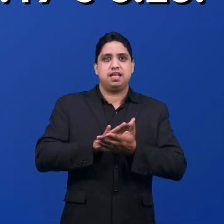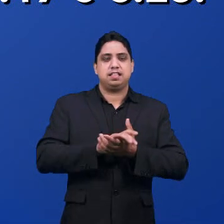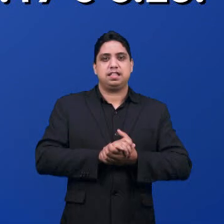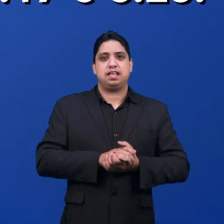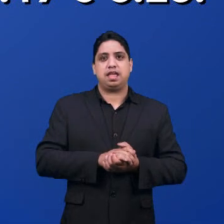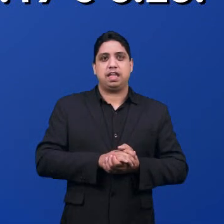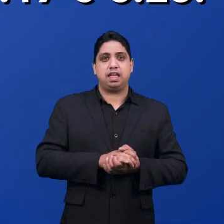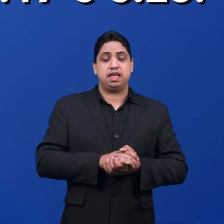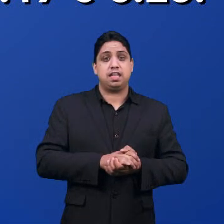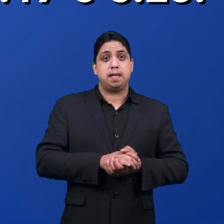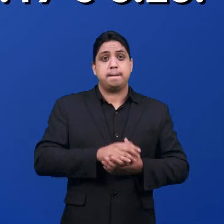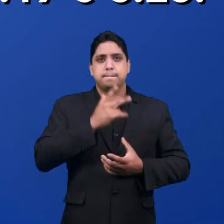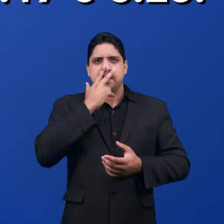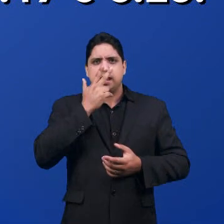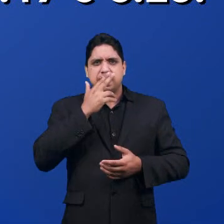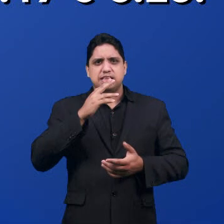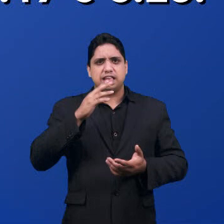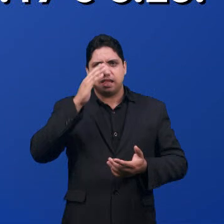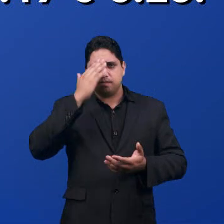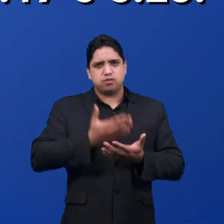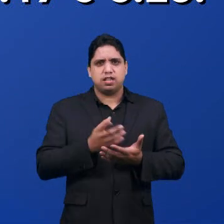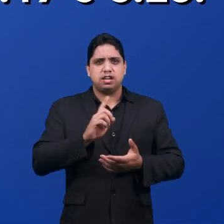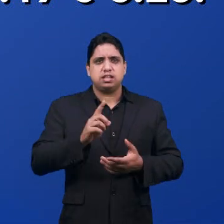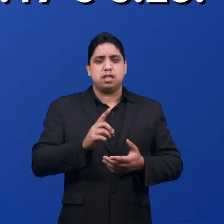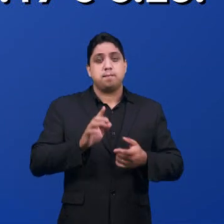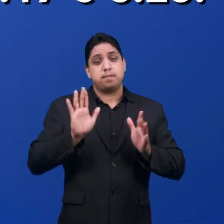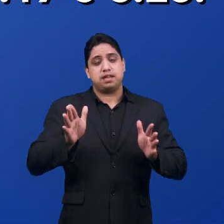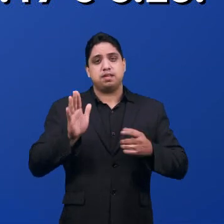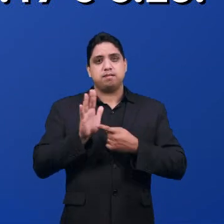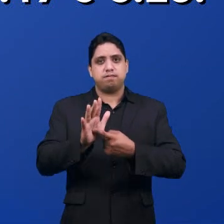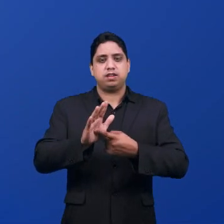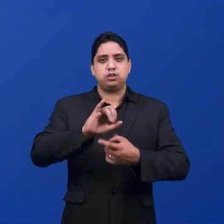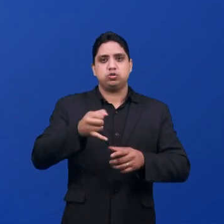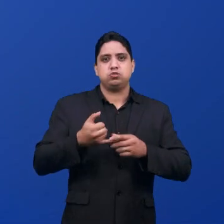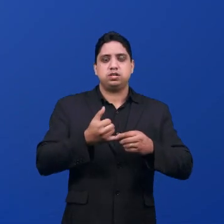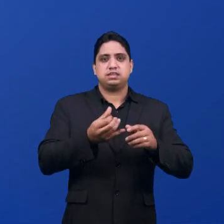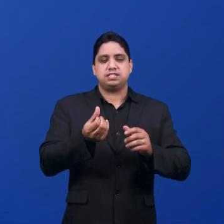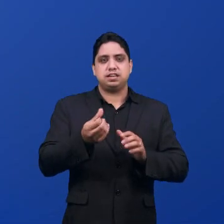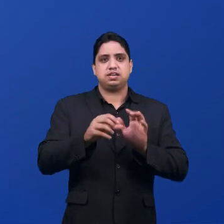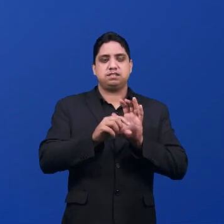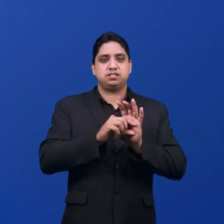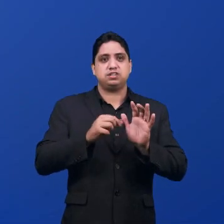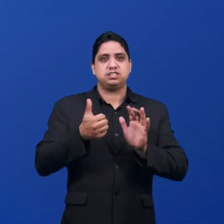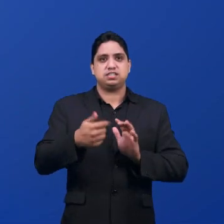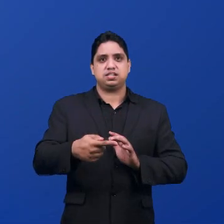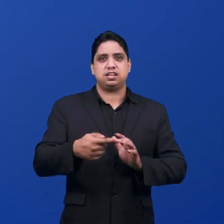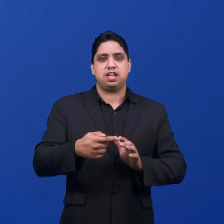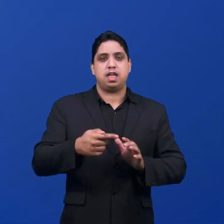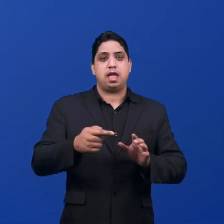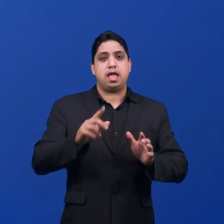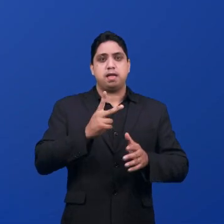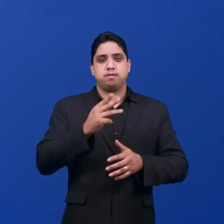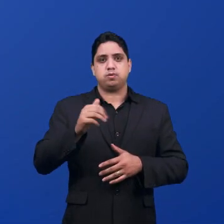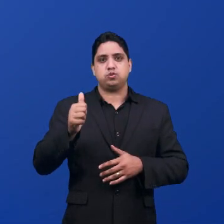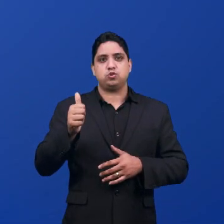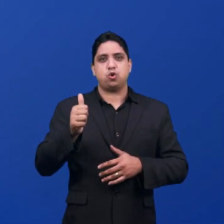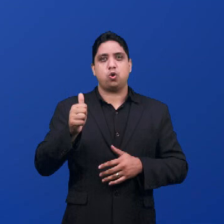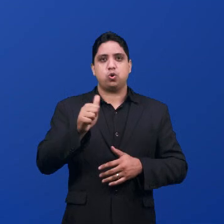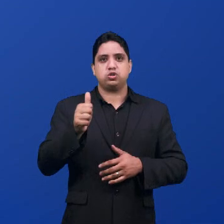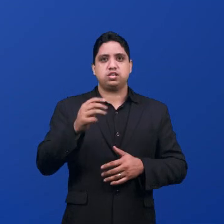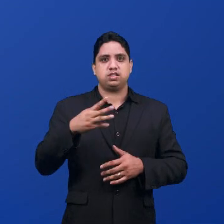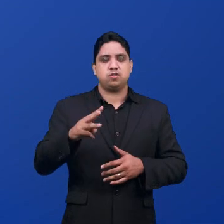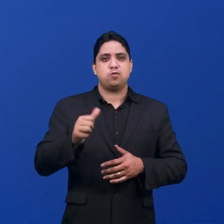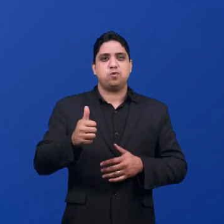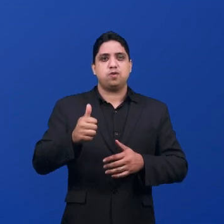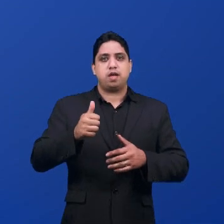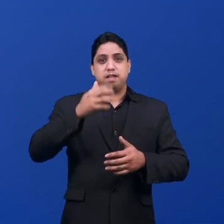n'a pas été détruite. Elle n'est pas morte avec les rebelles, comme nous voyons dans les textes. Hébreu 11, 31. Par